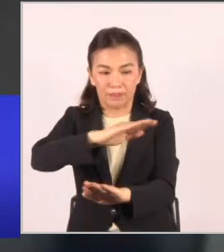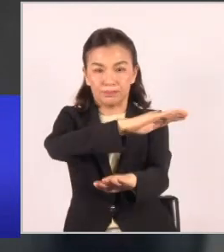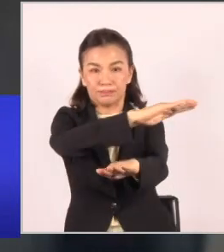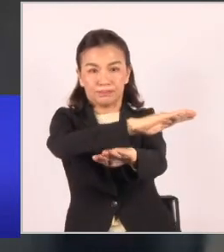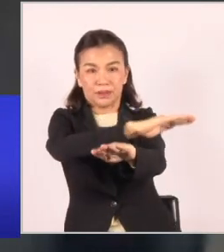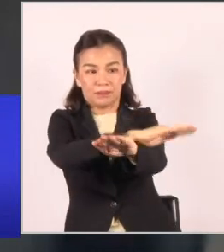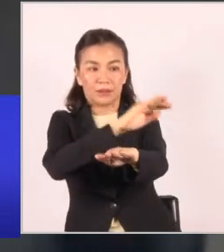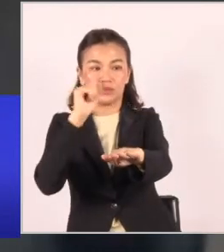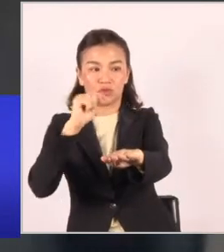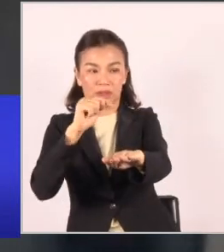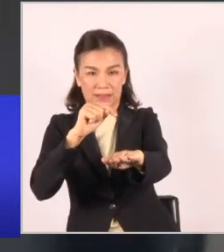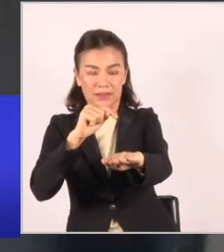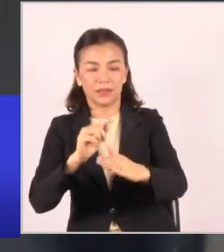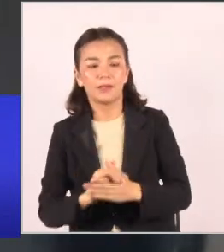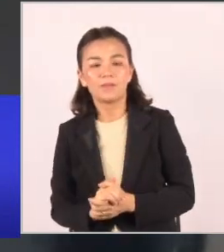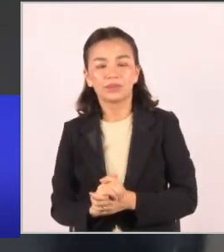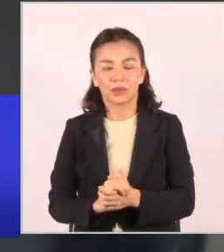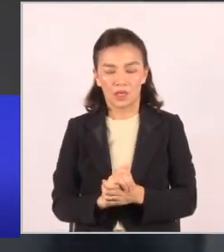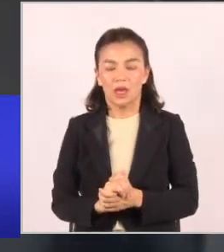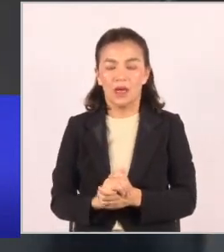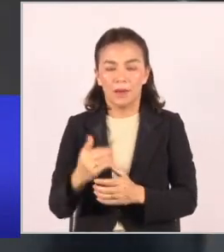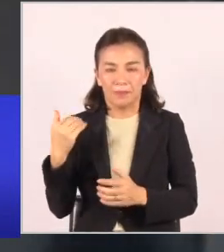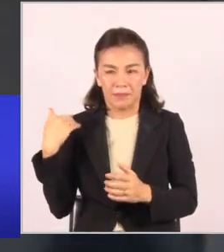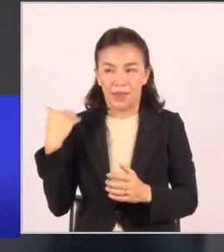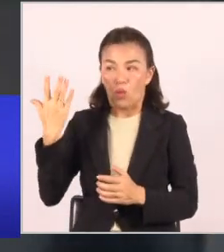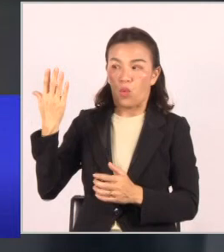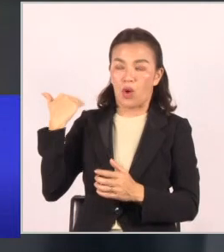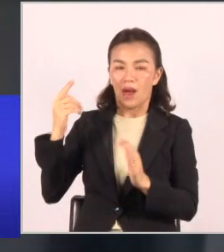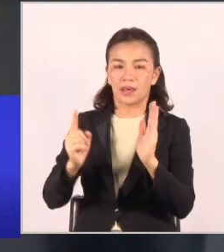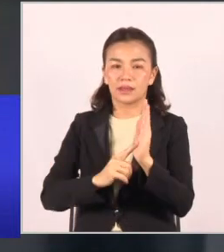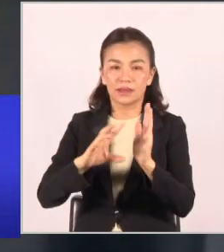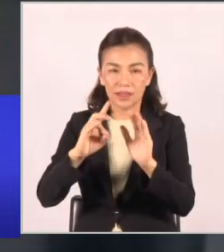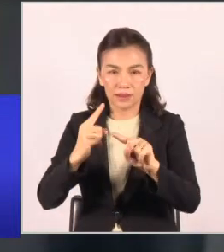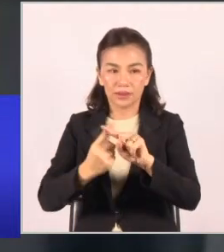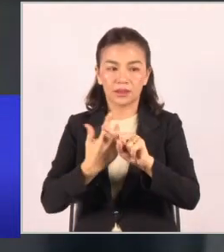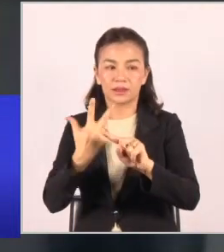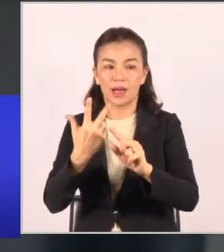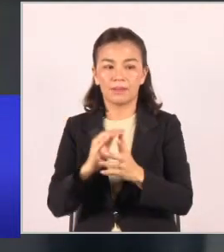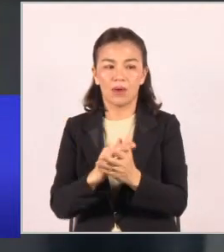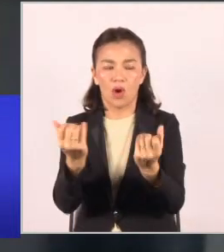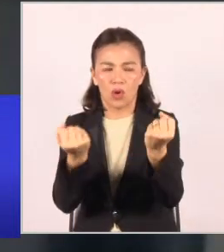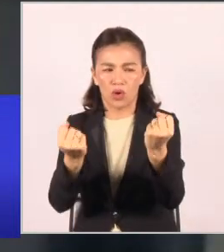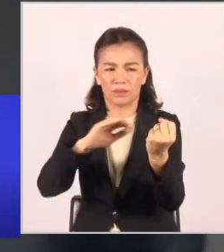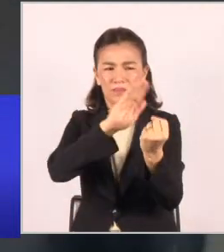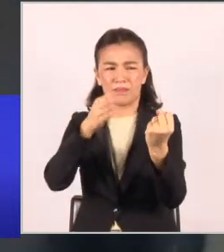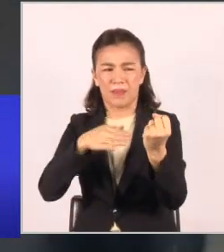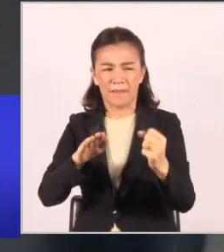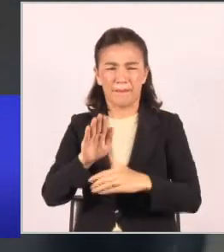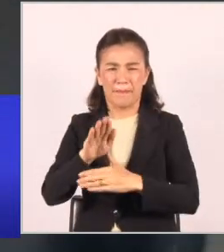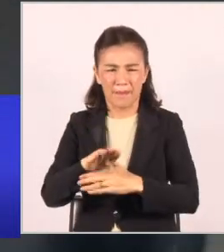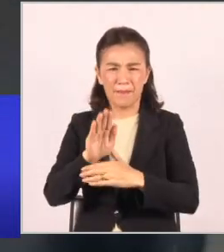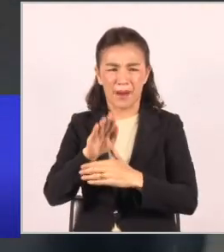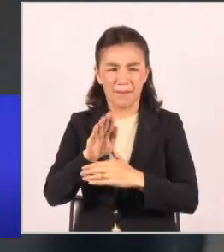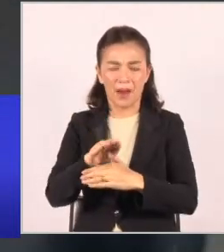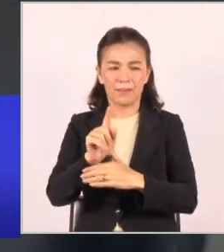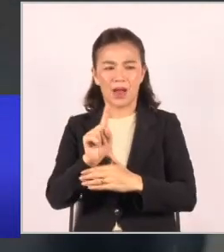แยกหลักเมืองนะคะเมื่อวันที่7มีนาคมค่ะนี่แล้วรถคันนั้นเหมือนแป๊กอยู่นะคะเดี๋ยวต้